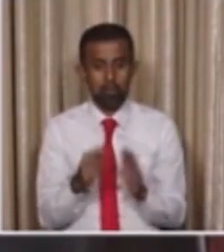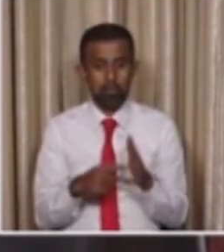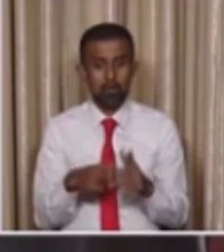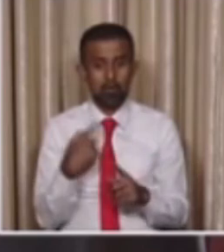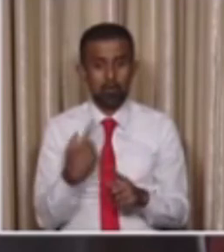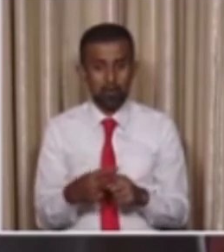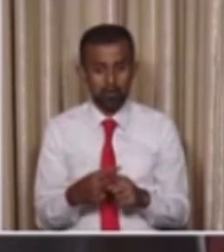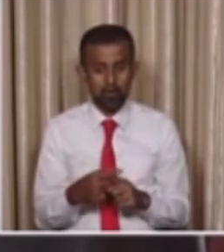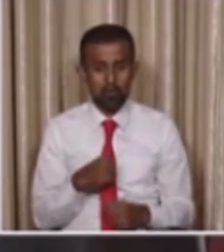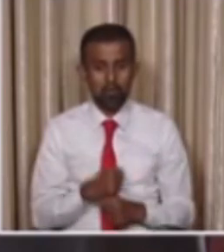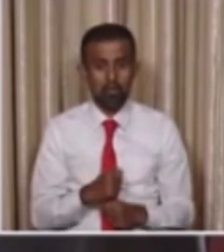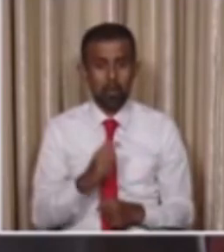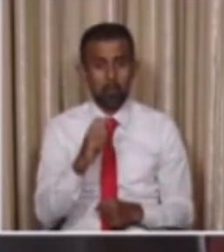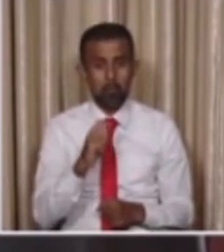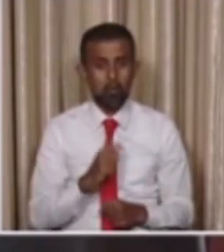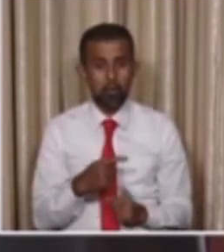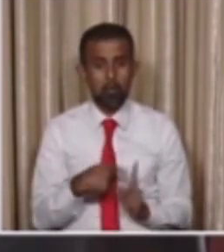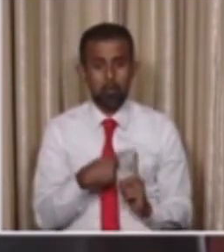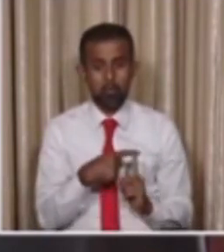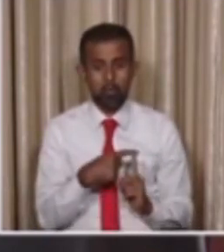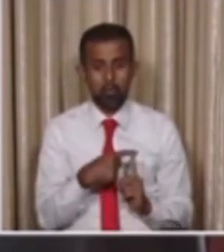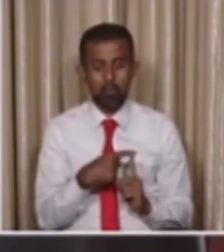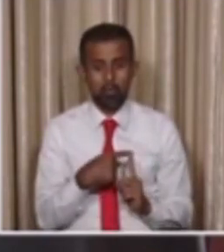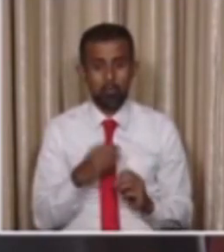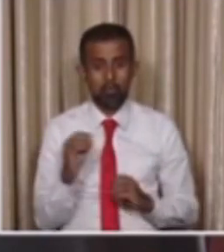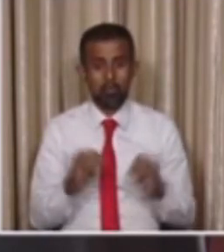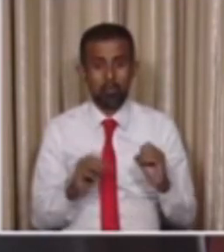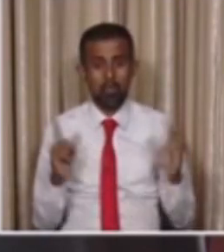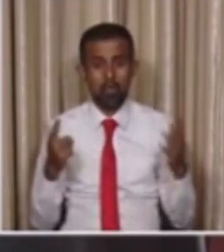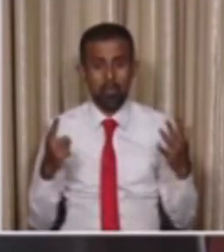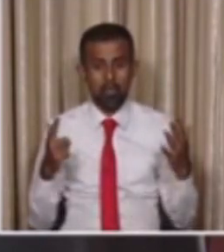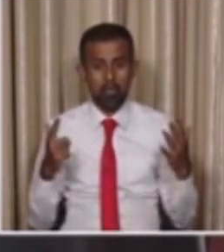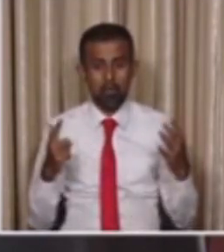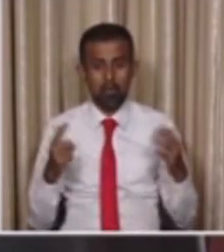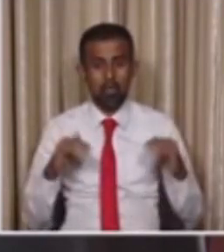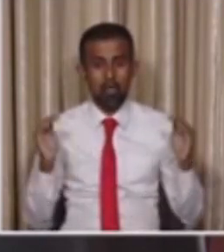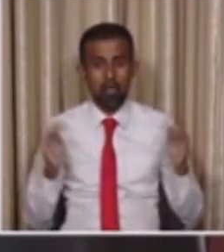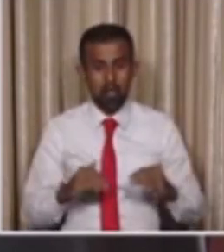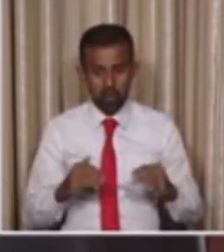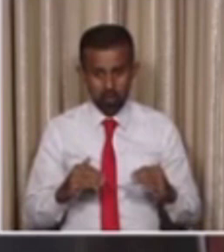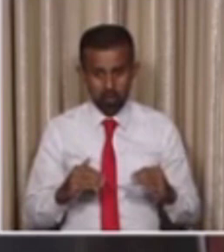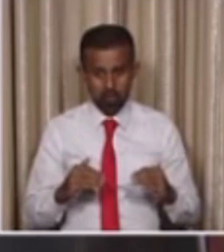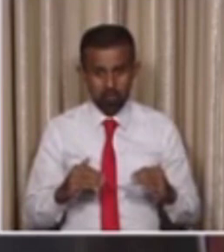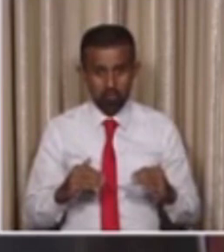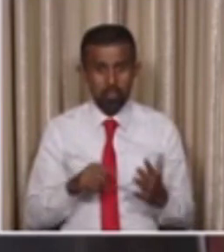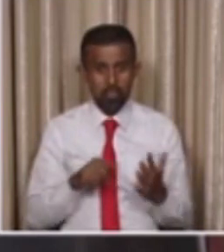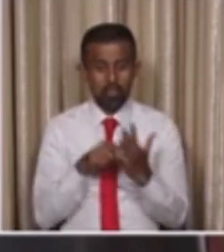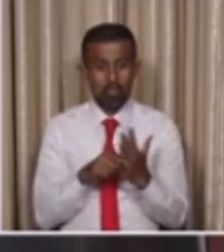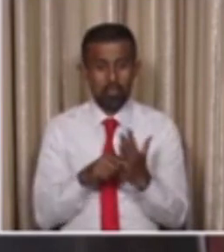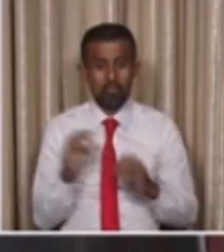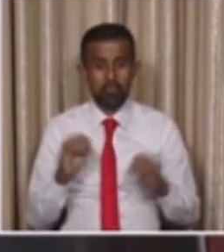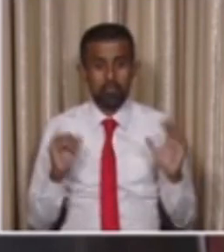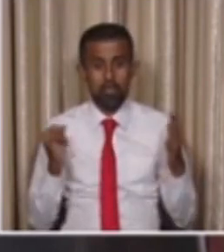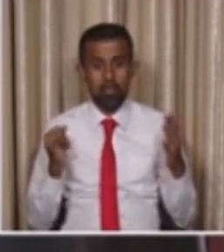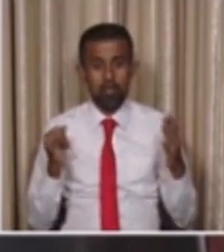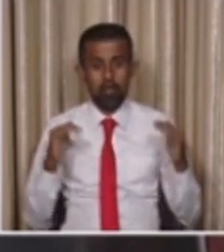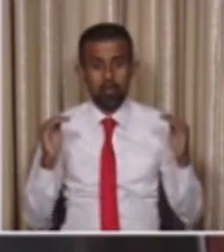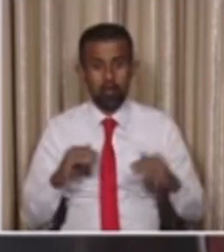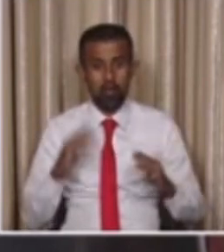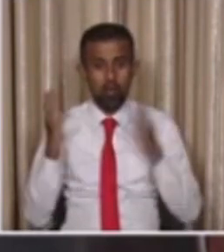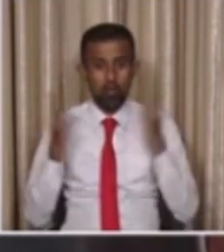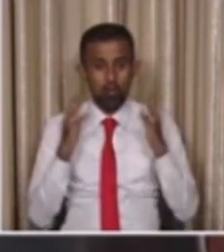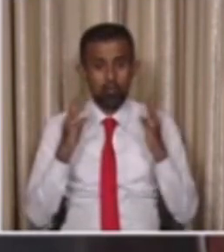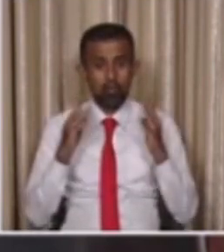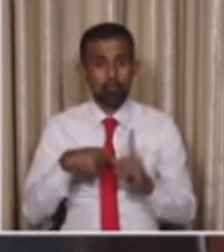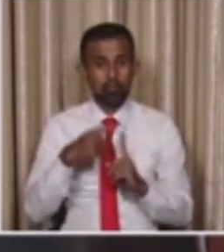මේක රාජ්‍ය ආදායම වර්ධනය කරගෙන තියෙන්නේ. හැබැයි ඒක දැන් අපි 70%කට අඩු කරගෙන තියෙනවා. අපි ඉලක්කය 60%කට අඩු කරගන්න ලෝකෙ දියුණු රටවල්